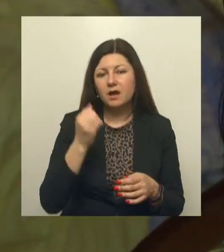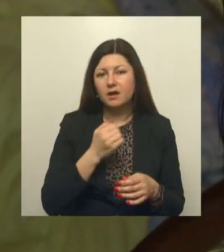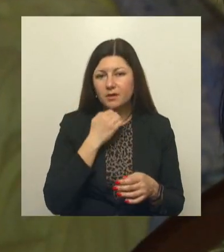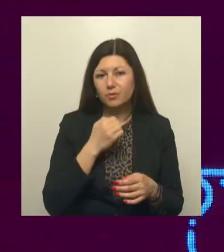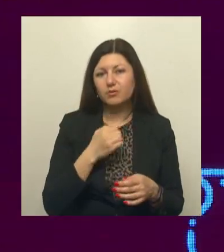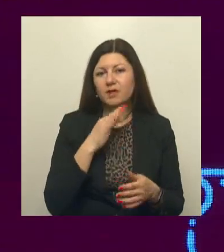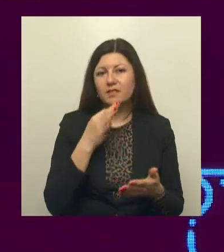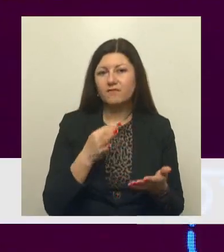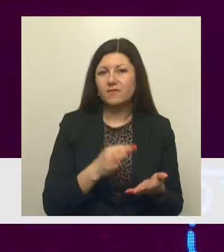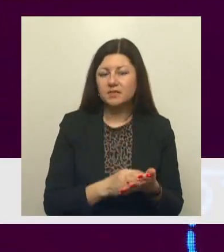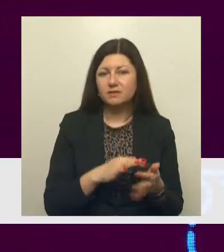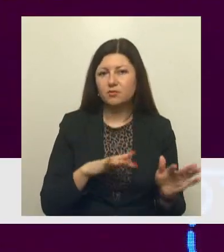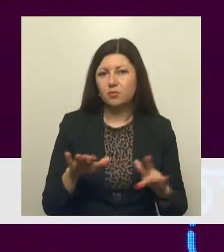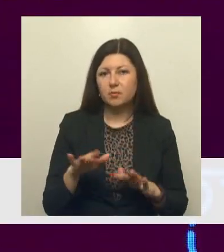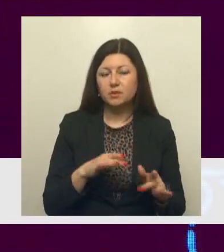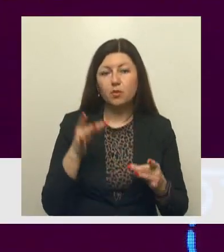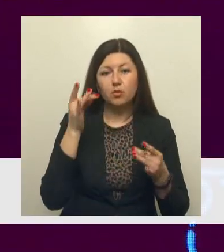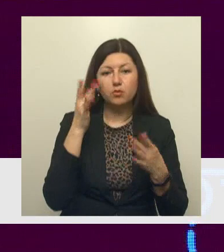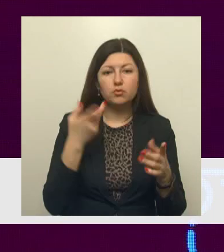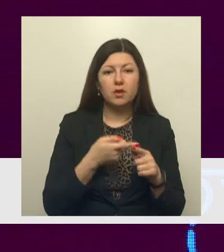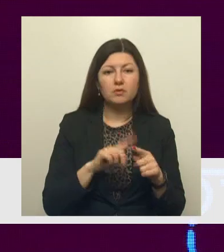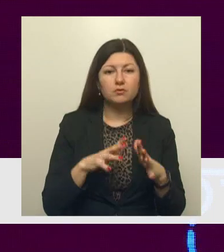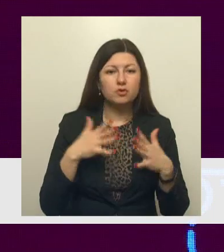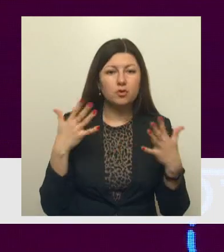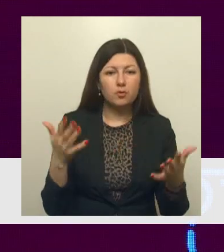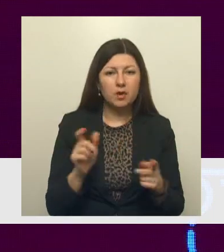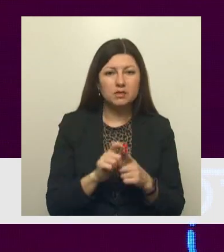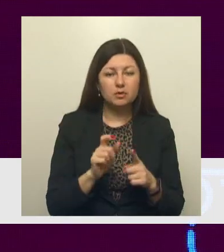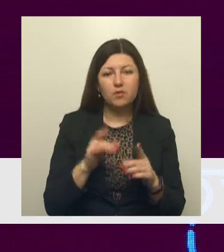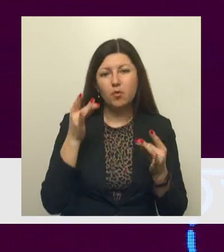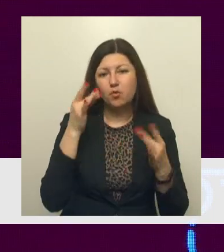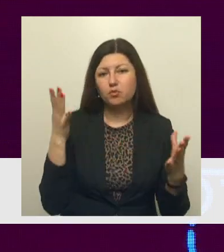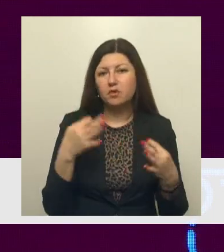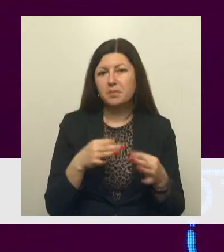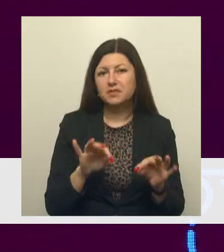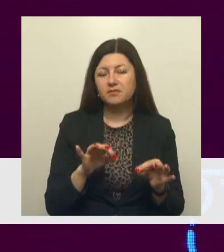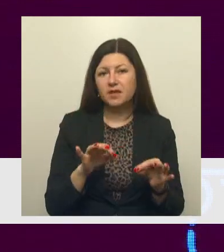миссию. Культура – это очень емкое слово. Культура позволяет